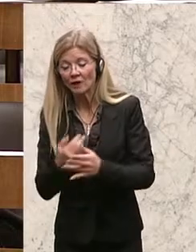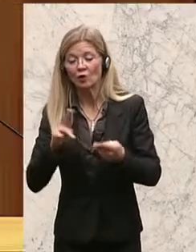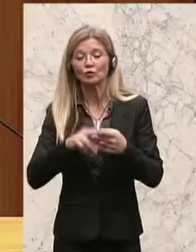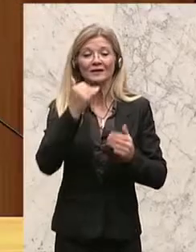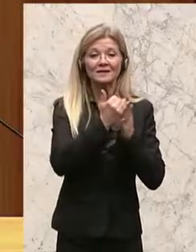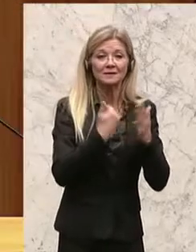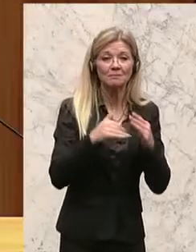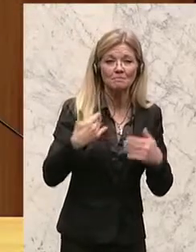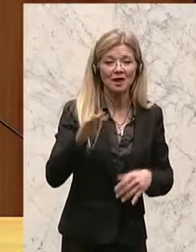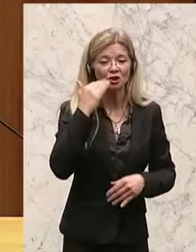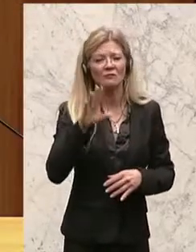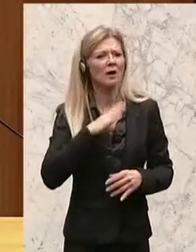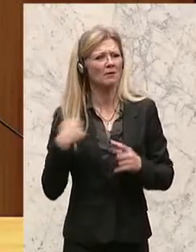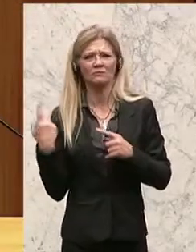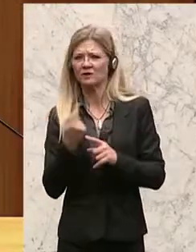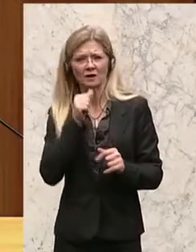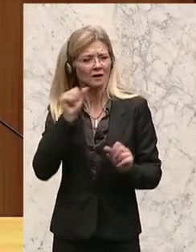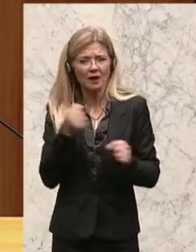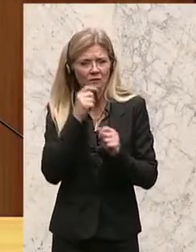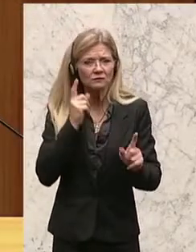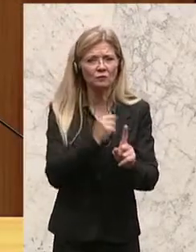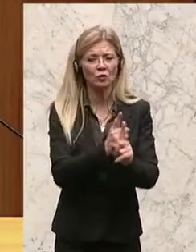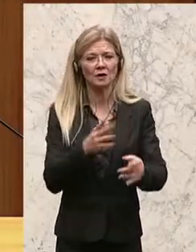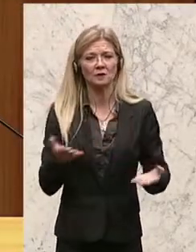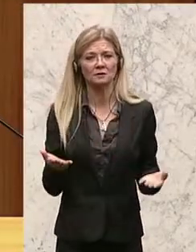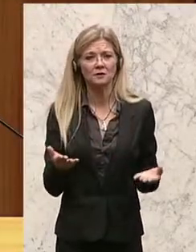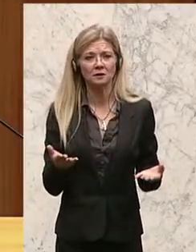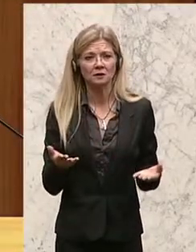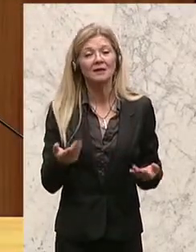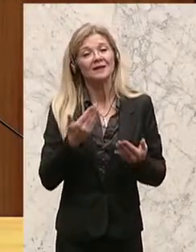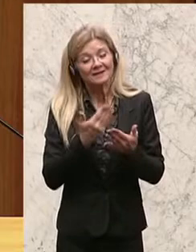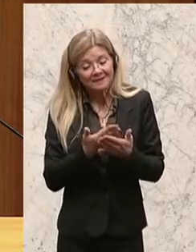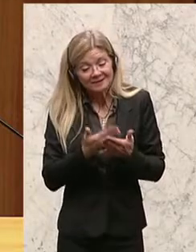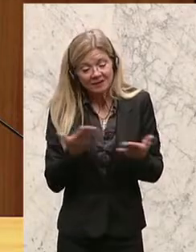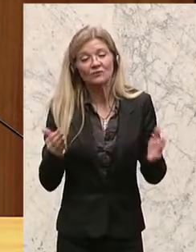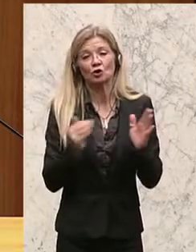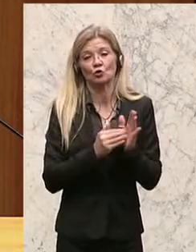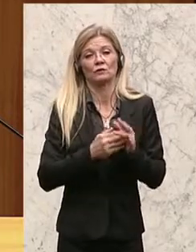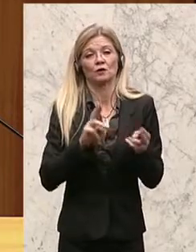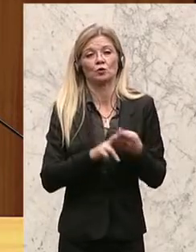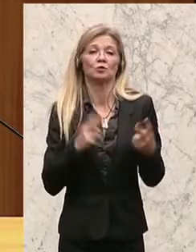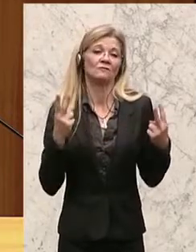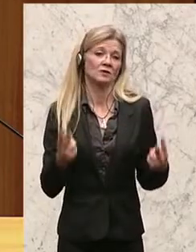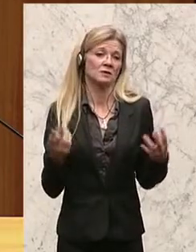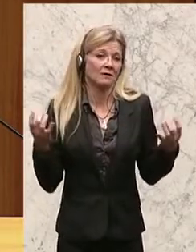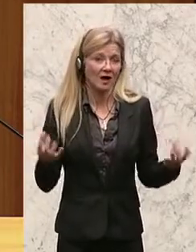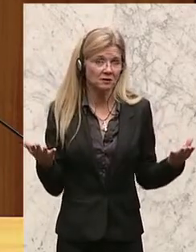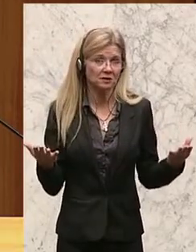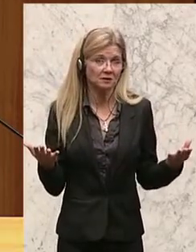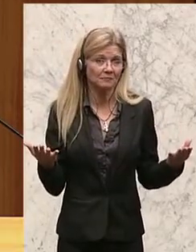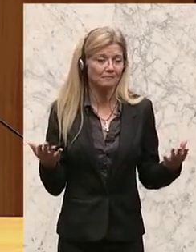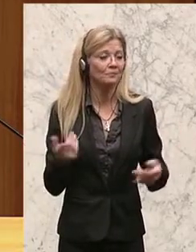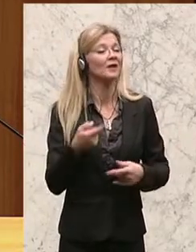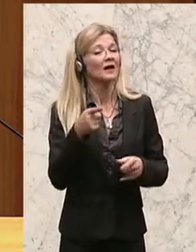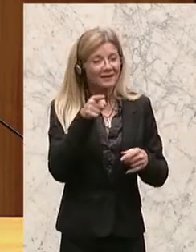Gesetzes. Wir vollziehen es nicht und wir können es teilweise eben auch nicht vollziehen. Und daher ist es eben so notwendig und so wichtig, dass wir uns in wirklich vor allem in den